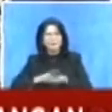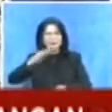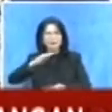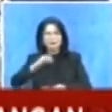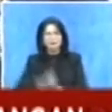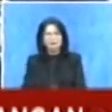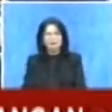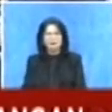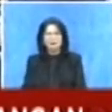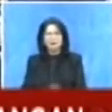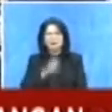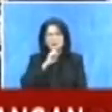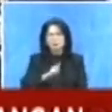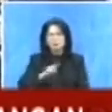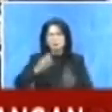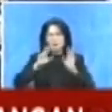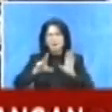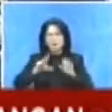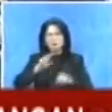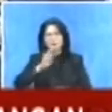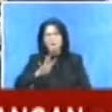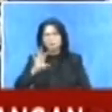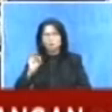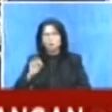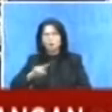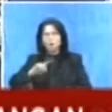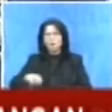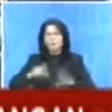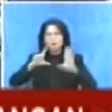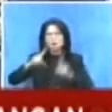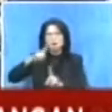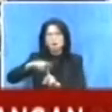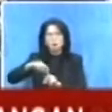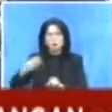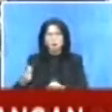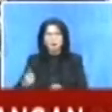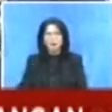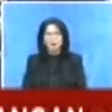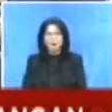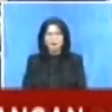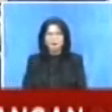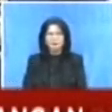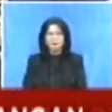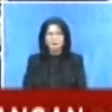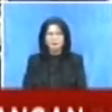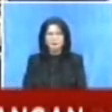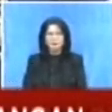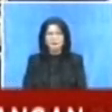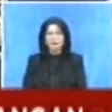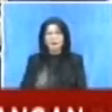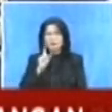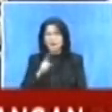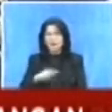sebesar Rp1.840,7 triliun, yang terdiri dari